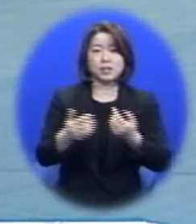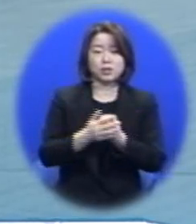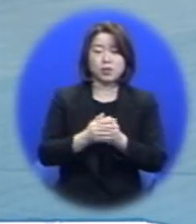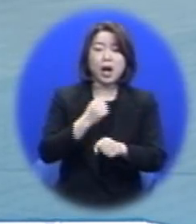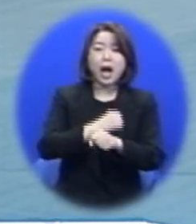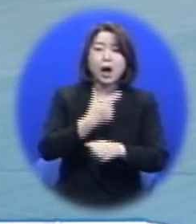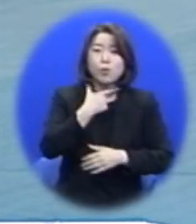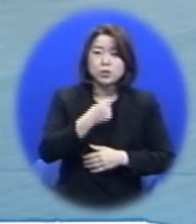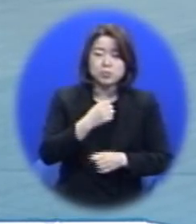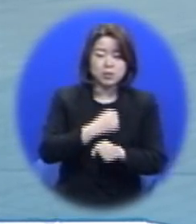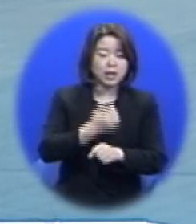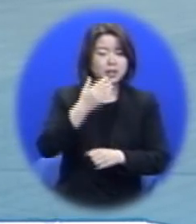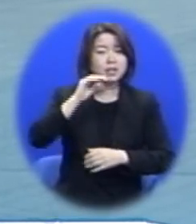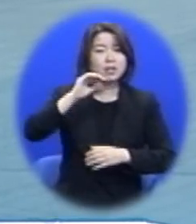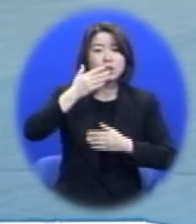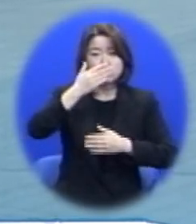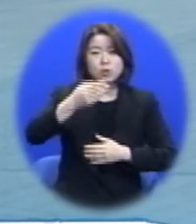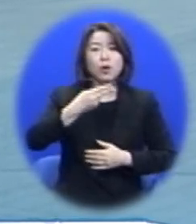없을 때,